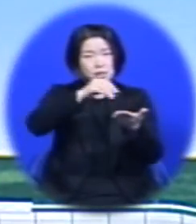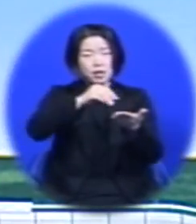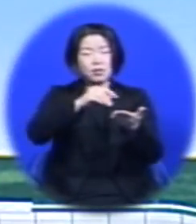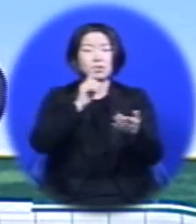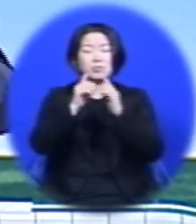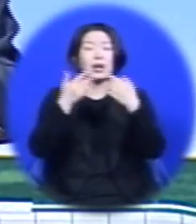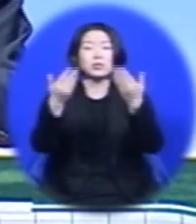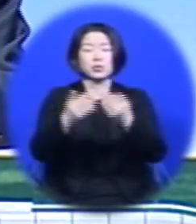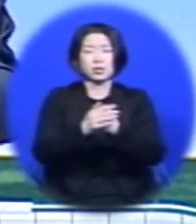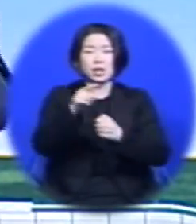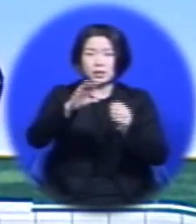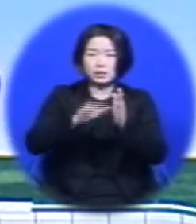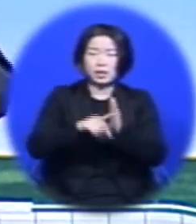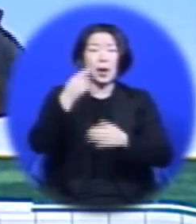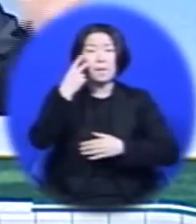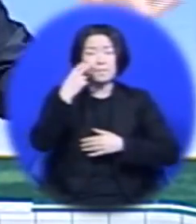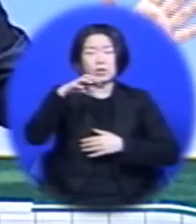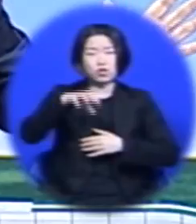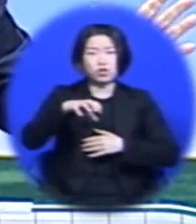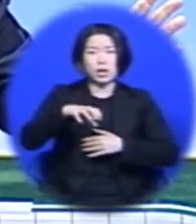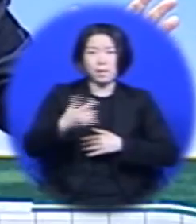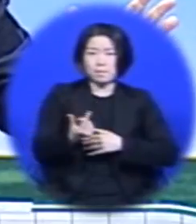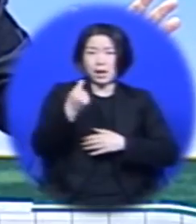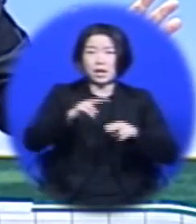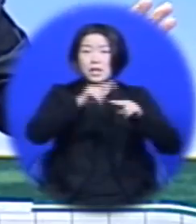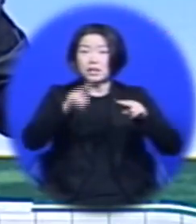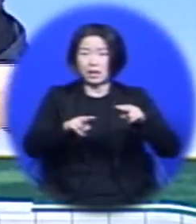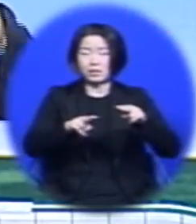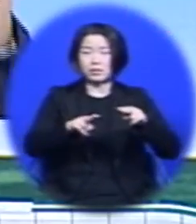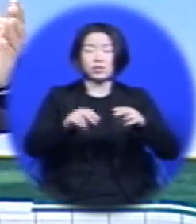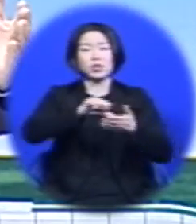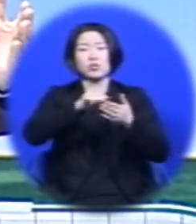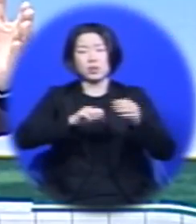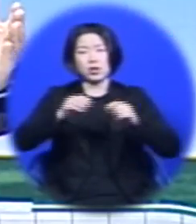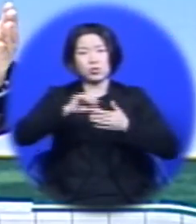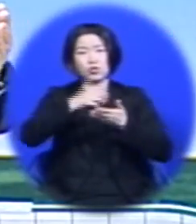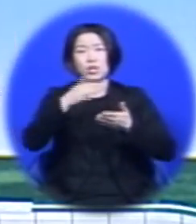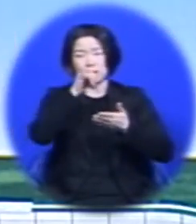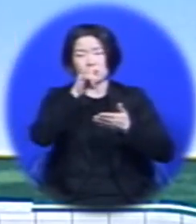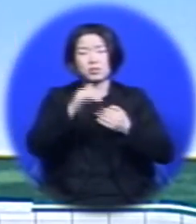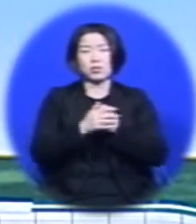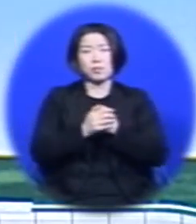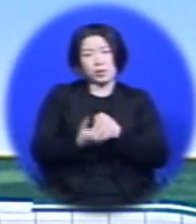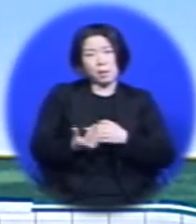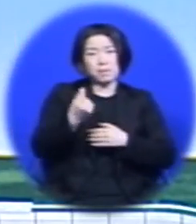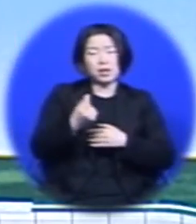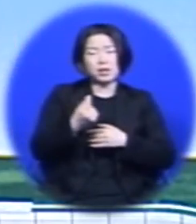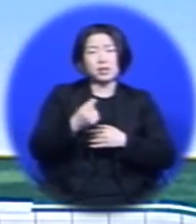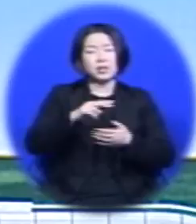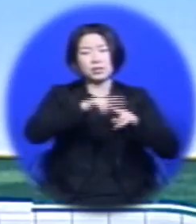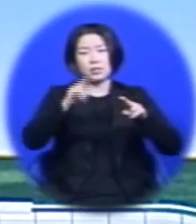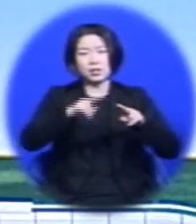그때 당시 미국의 조기 은퇴 붐이 불었습니다 빨리 은퇴해서 여생을 즐기며